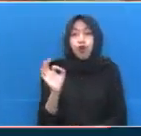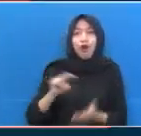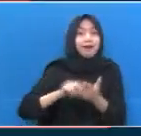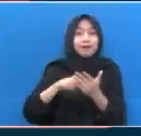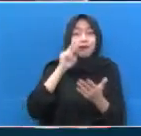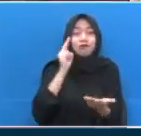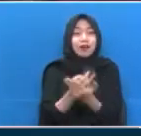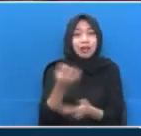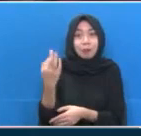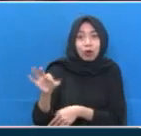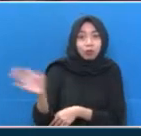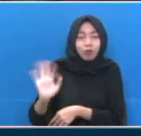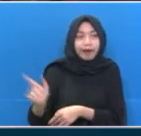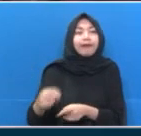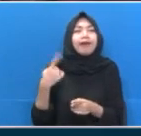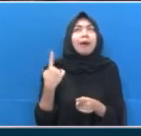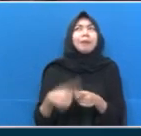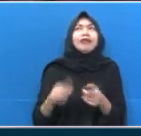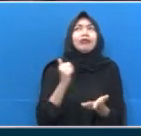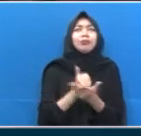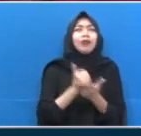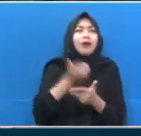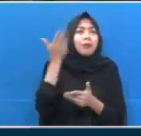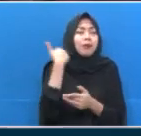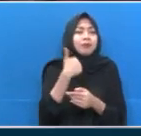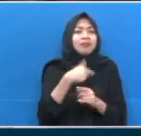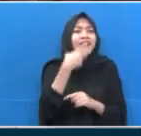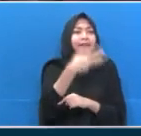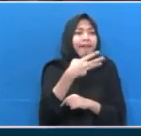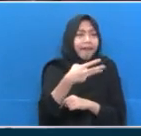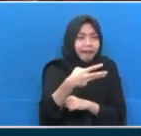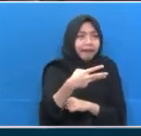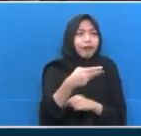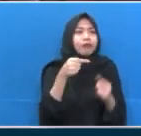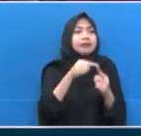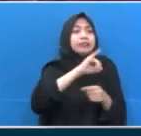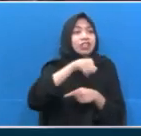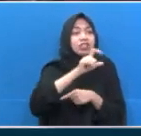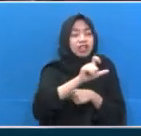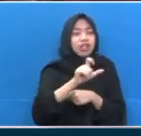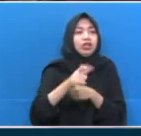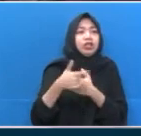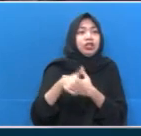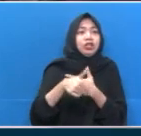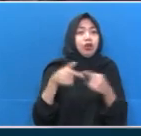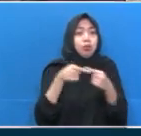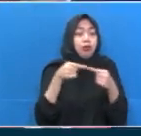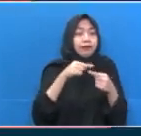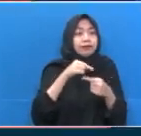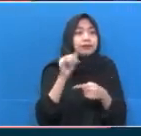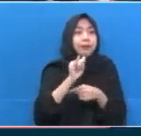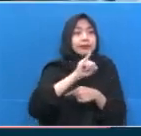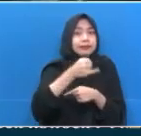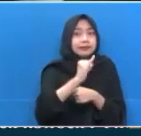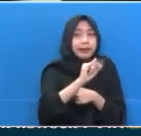terkait dengan sesuatu yang sudah disampaikan terkait dengan posisi klien anda sebagai Justice collaborator salah satunya